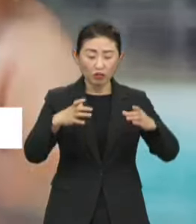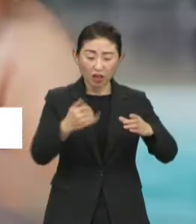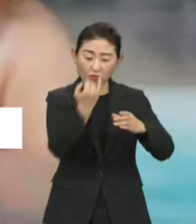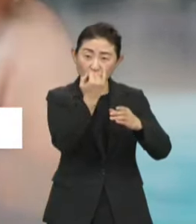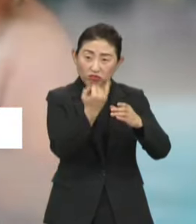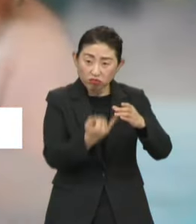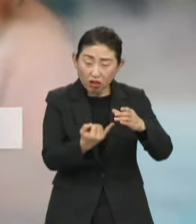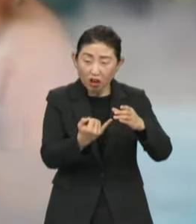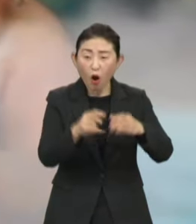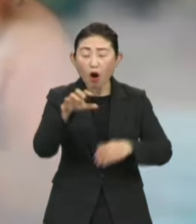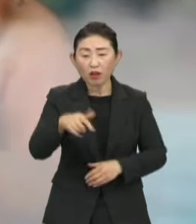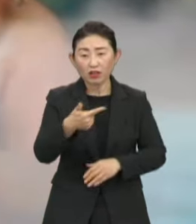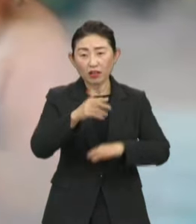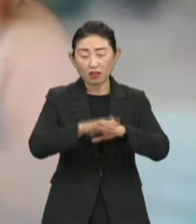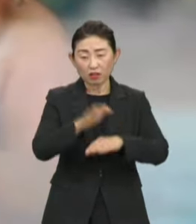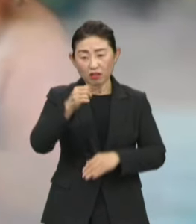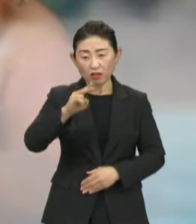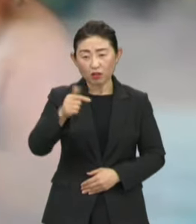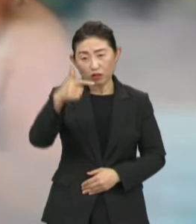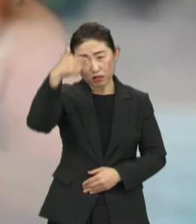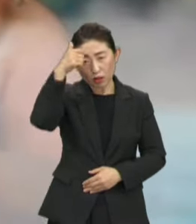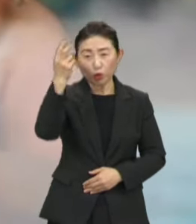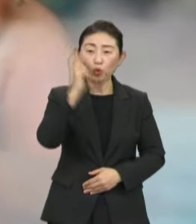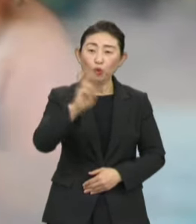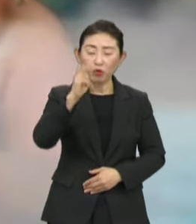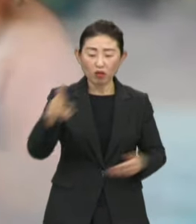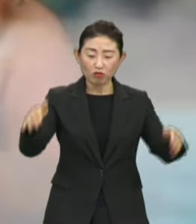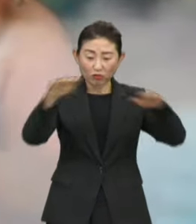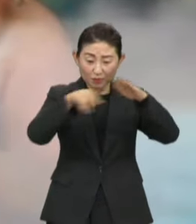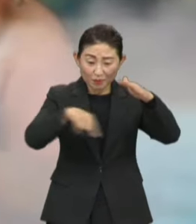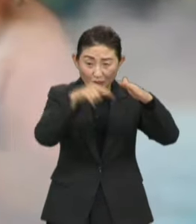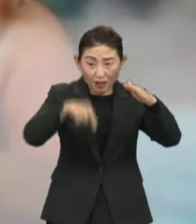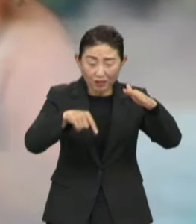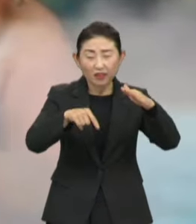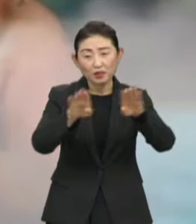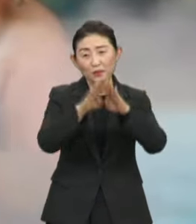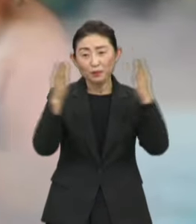선녀님이 대전 연정국악원 무대에 오릅니다. TJB 이수복입니다.